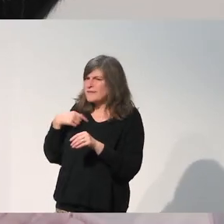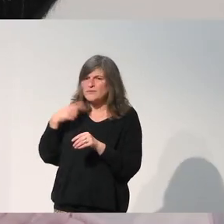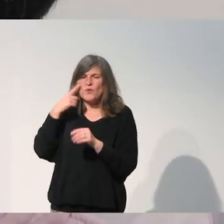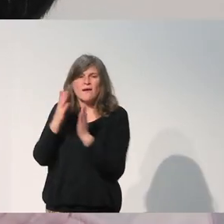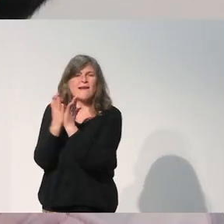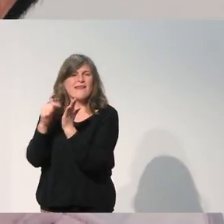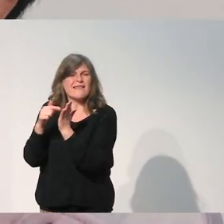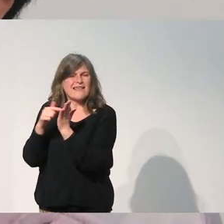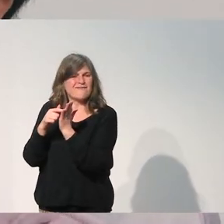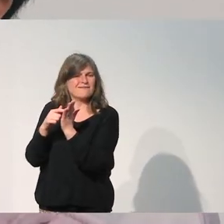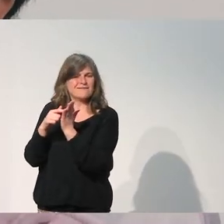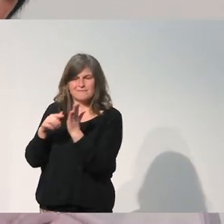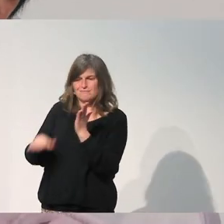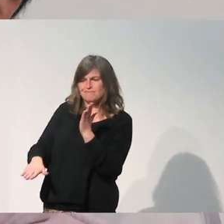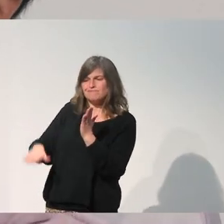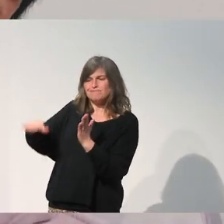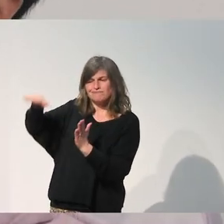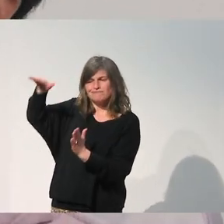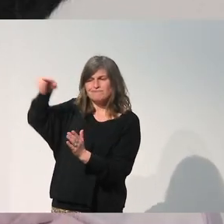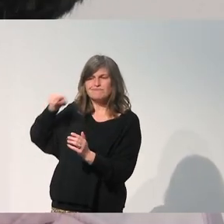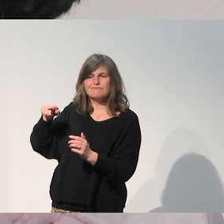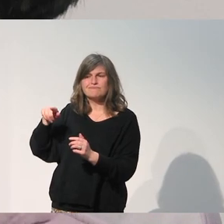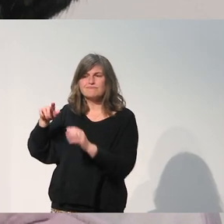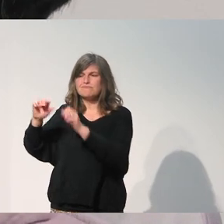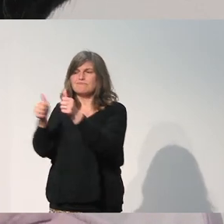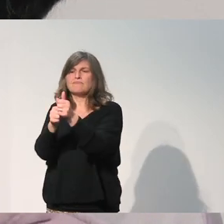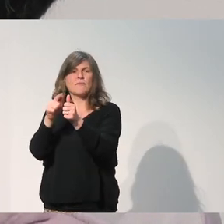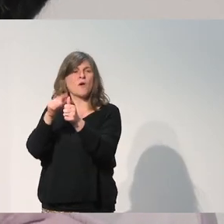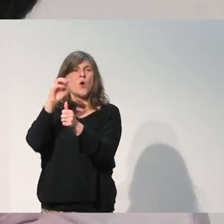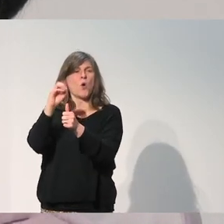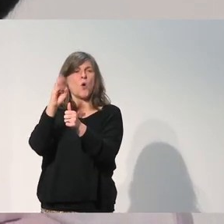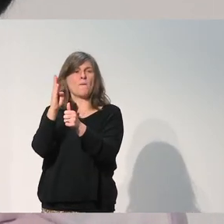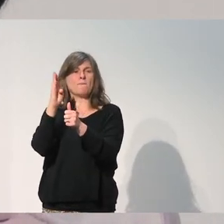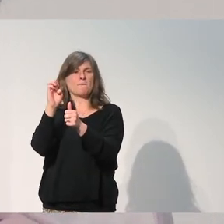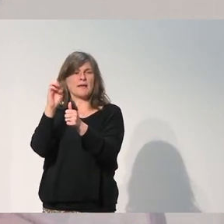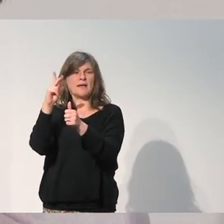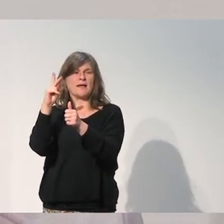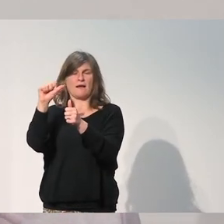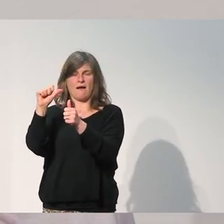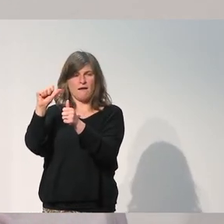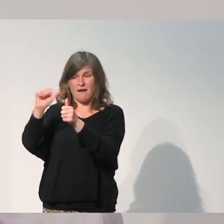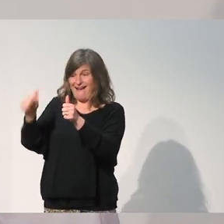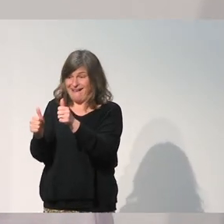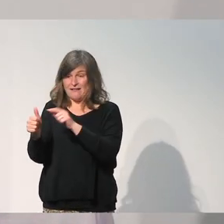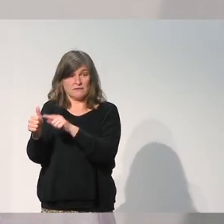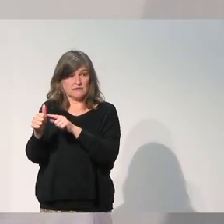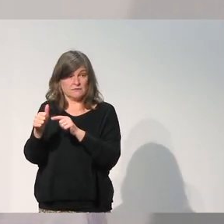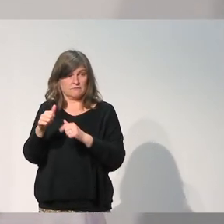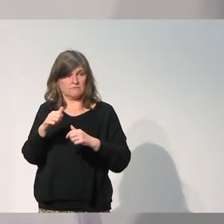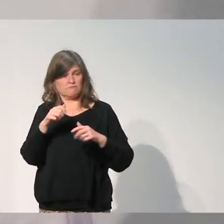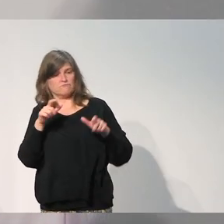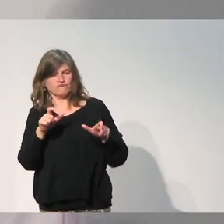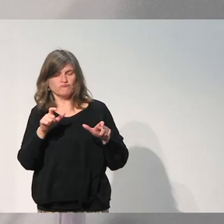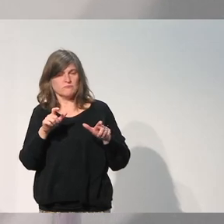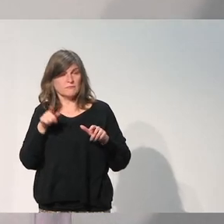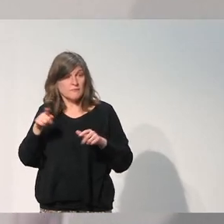biographie d'un garde du corps, du garde du corps d'Obeka, oui. Dans lequel vous avez trouvé le nom de votre oncle, et à un moment vous